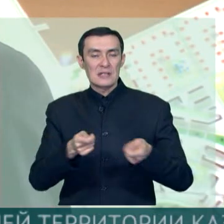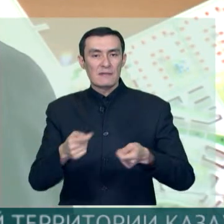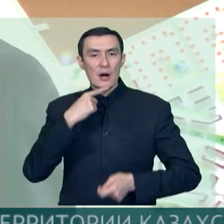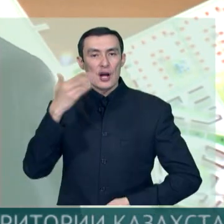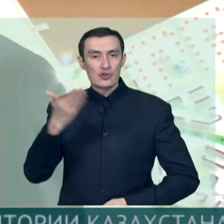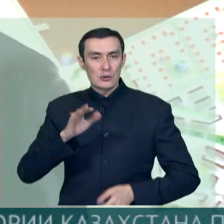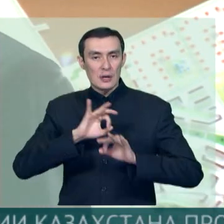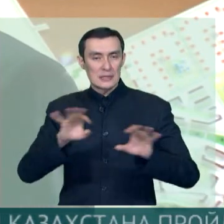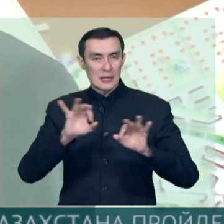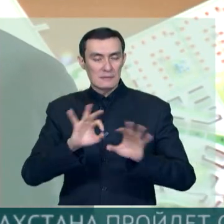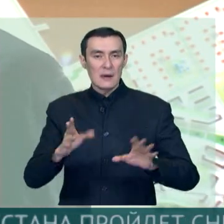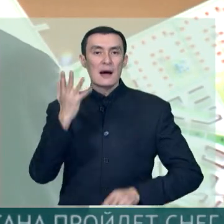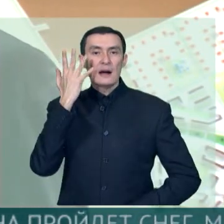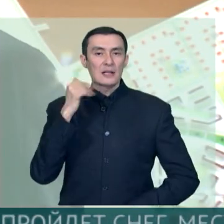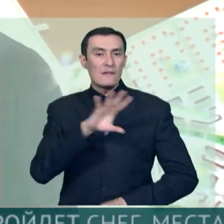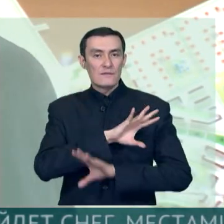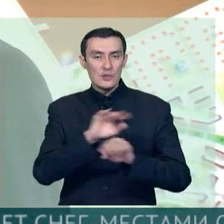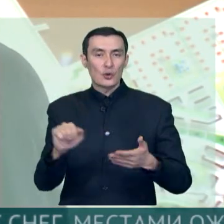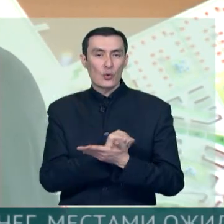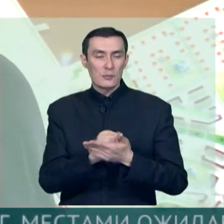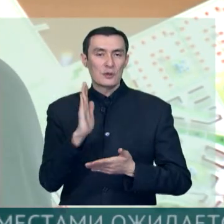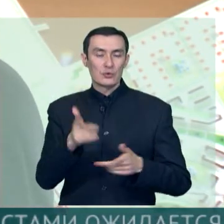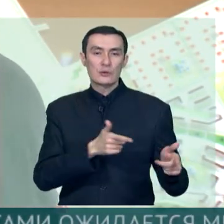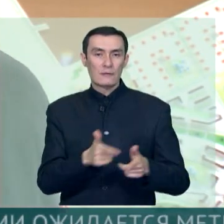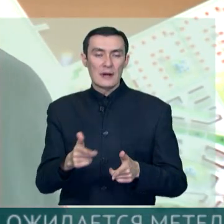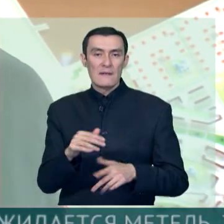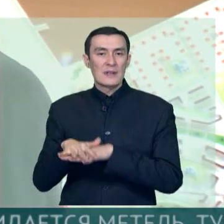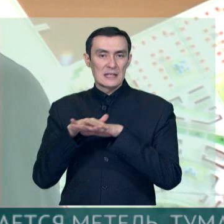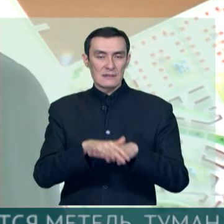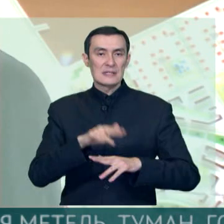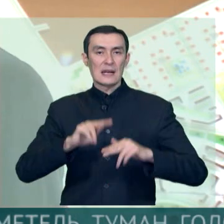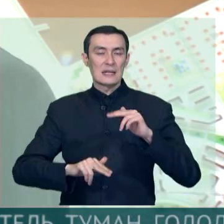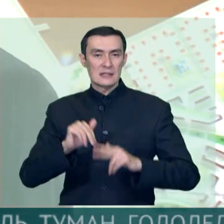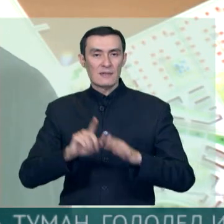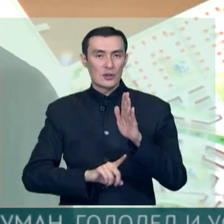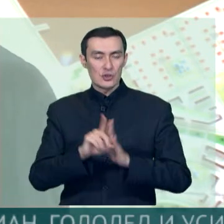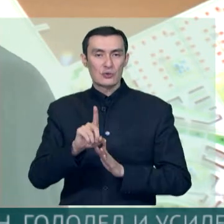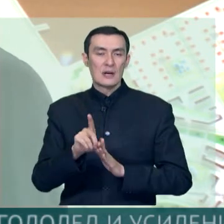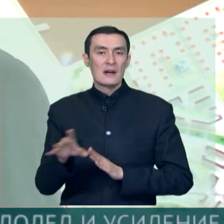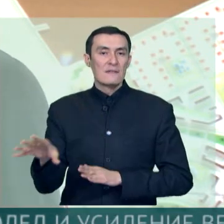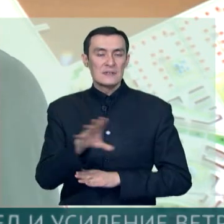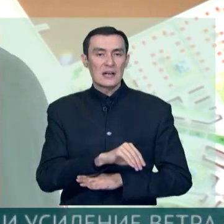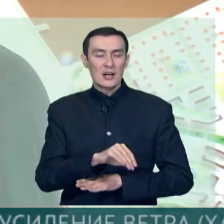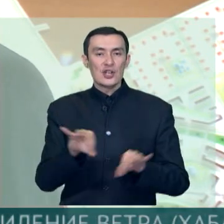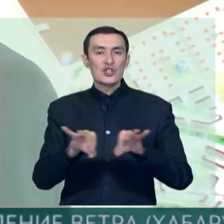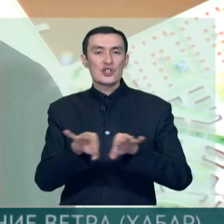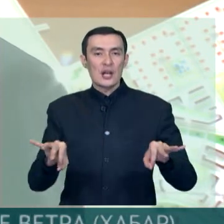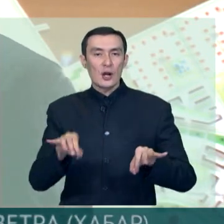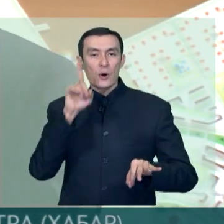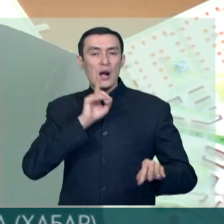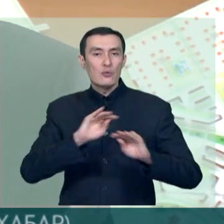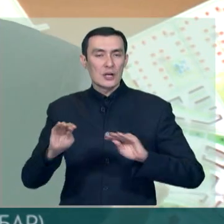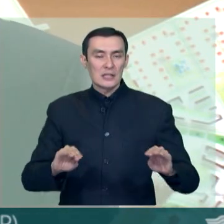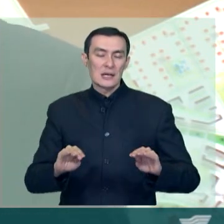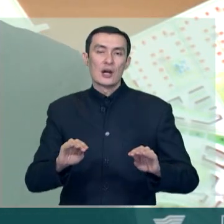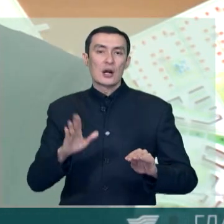Правительство, когда все готово будет, обещает финансировать строительство всех инженерных коммуникаций. Когда все